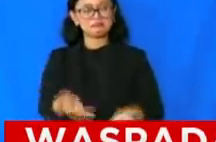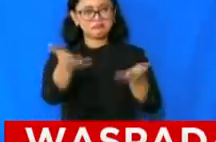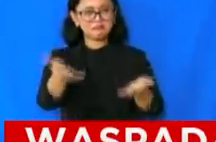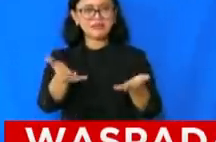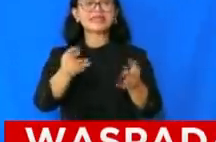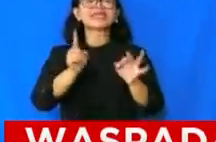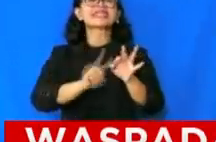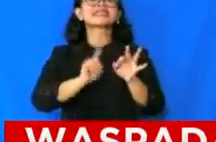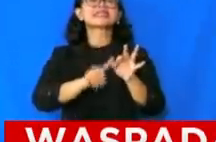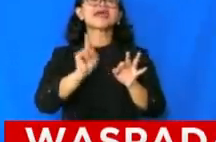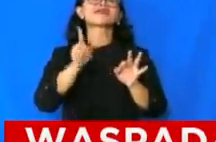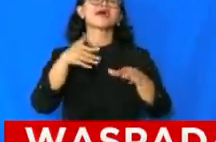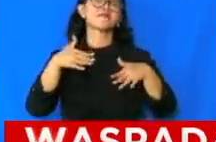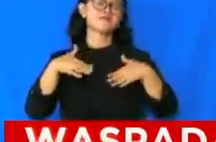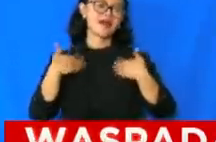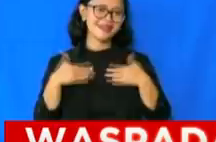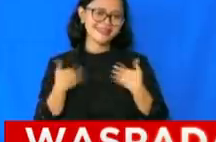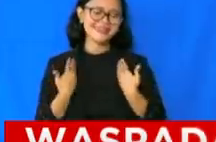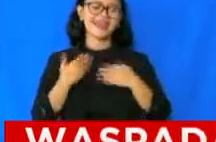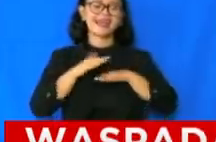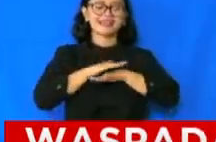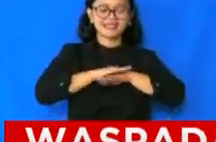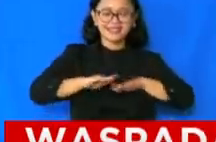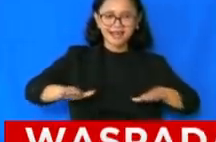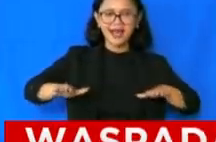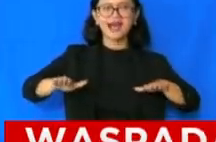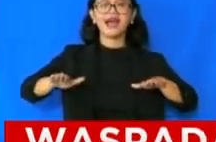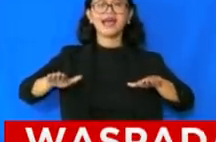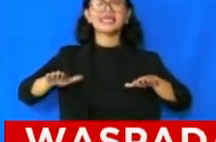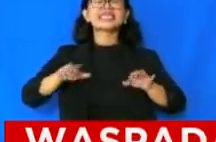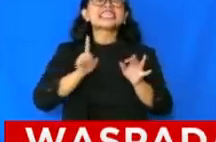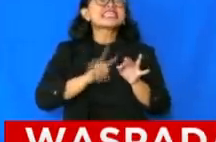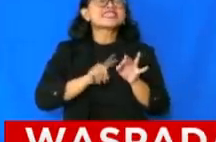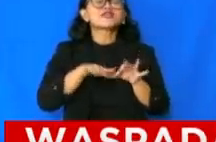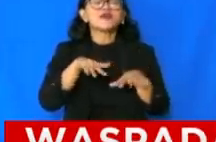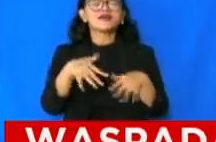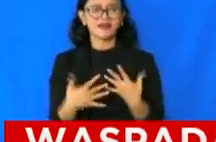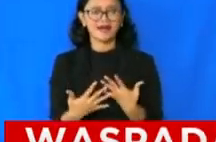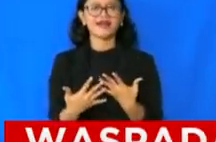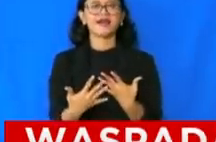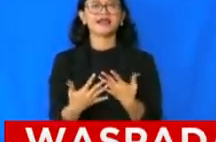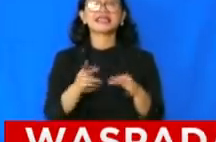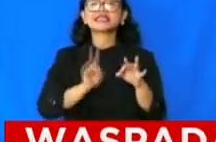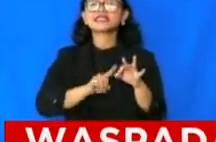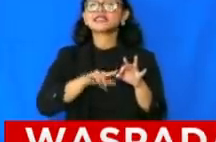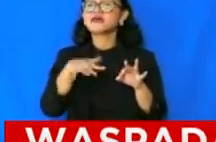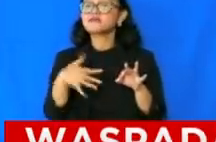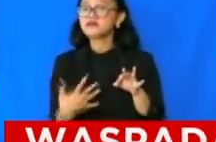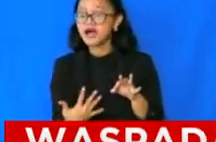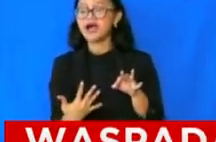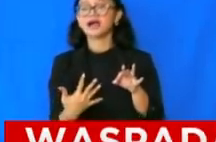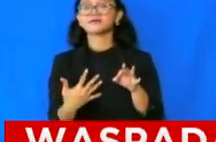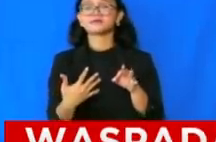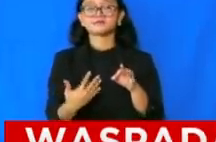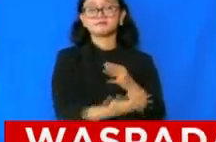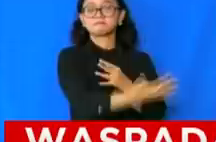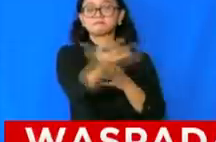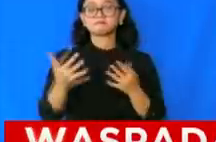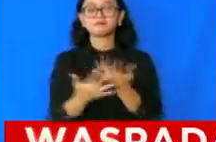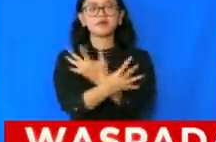Rasa Bahagia rasa tenang dan ini punya cuman satu sebenarnya memberikan pemahaman kepada